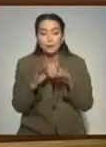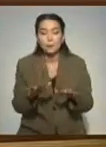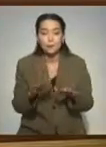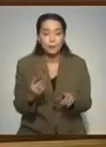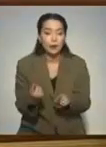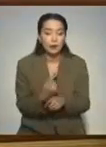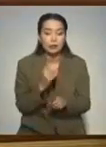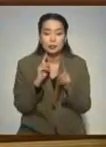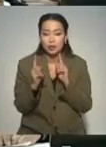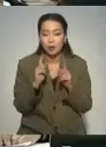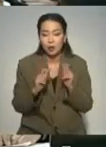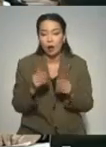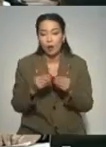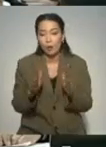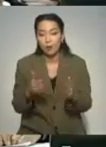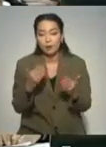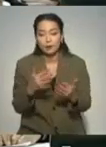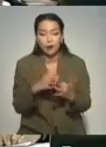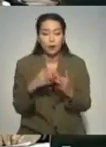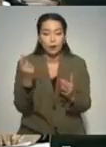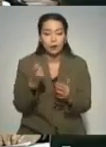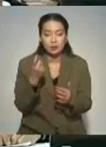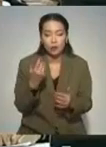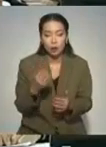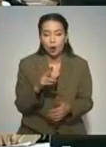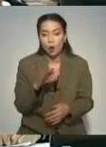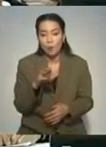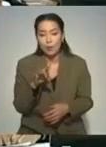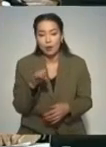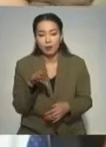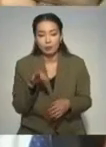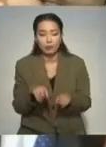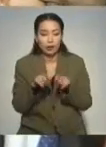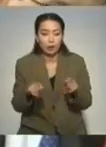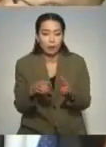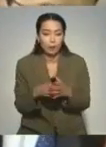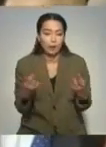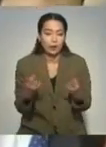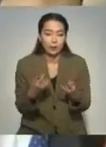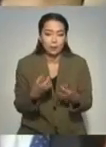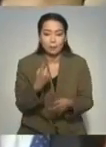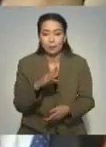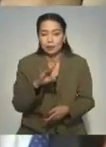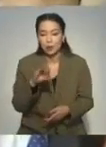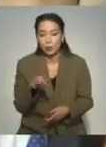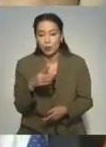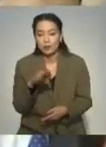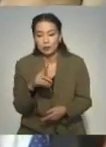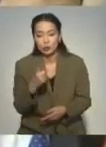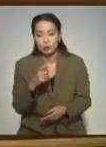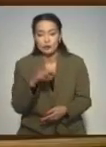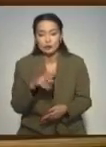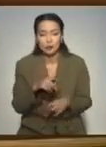алғашқы сессиясының ашылуында ауыл шаруашылығы кооперативтерін құру жөнінде айтты. Бұл мақсатқа 1 триллионға жуық теңге бөлінеді